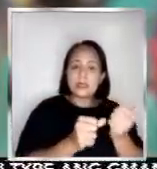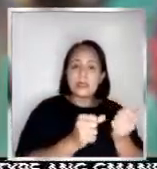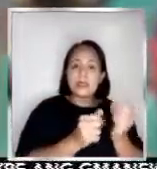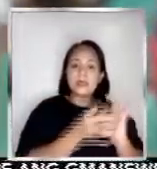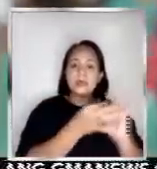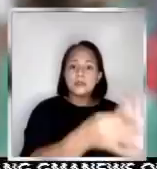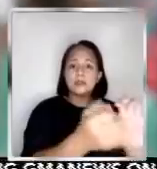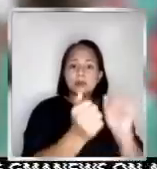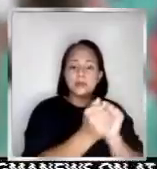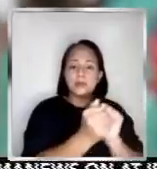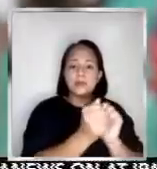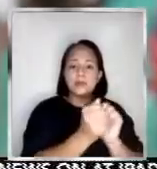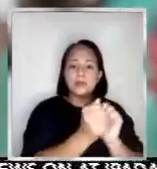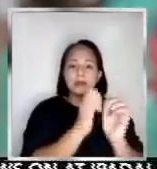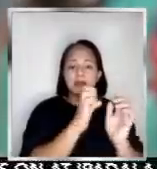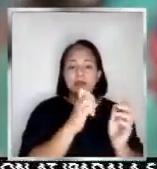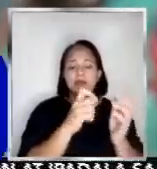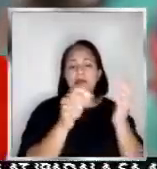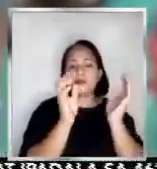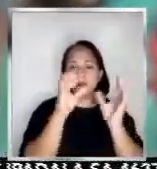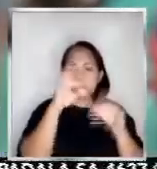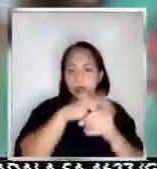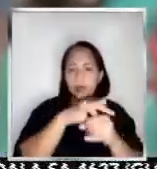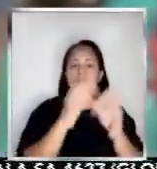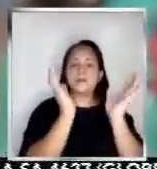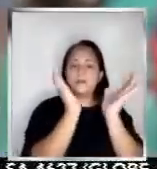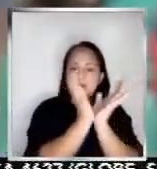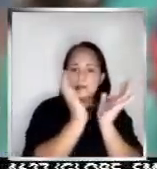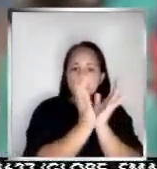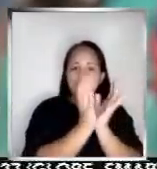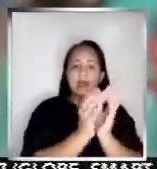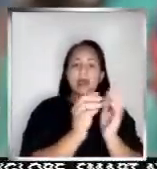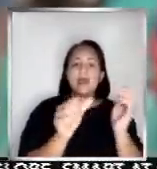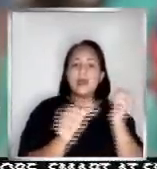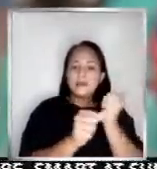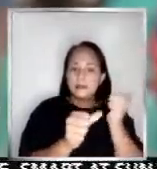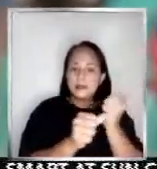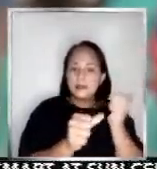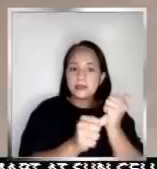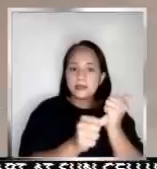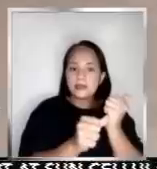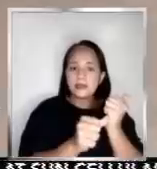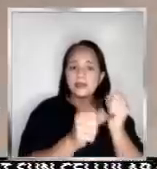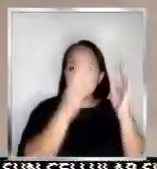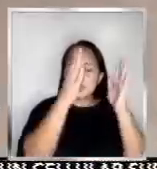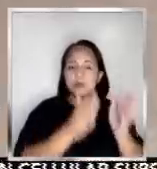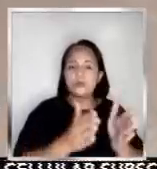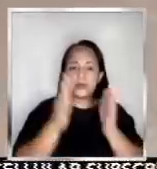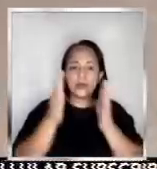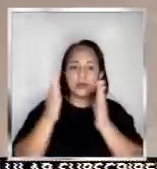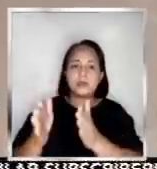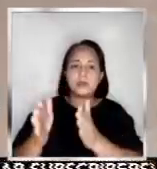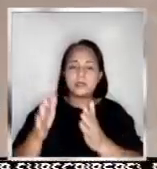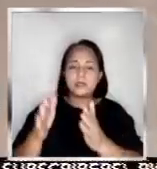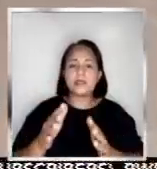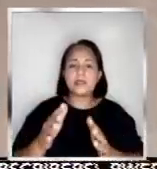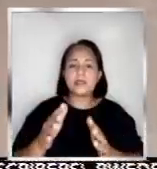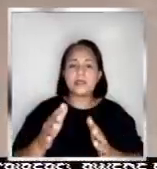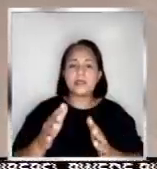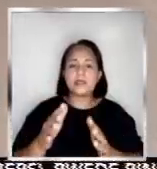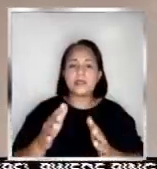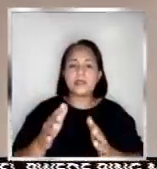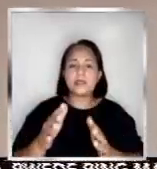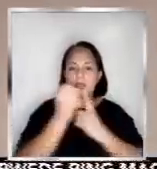of DSWD, which is yung assistance to individuals in crisis situation. Kung noong mga nakarang araw naglalatag